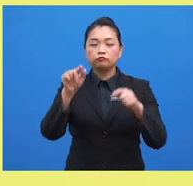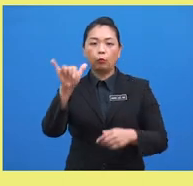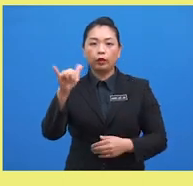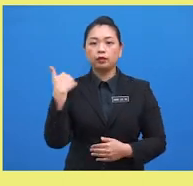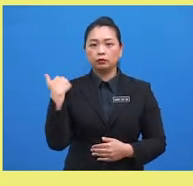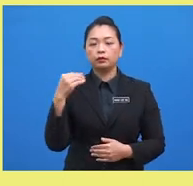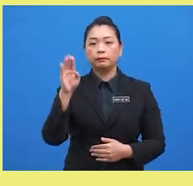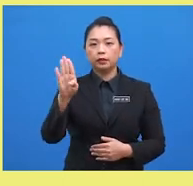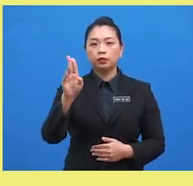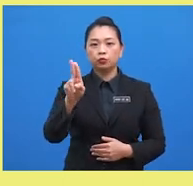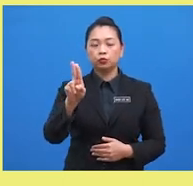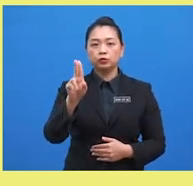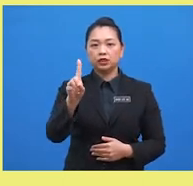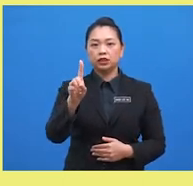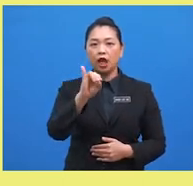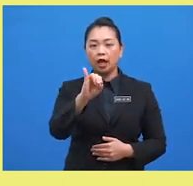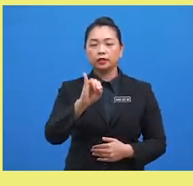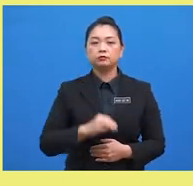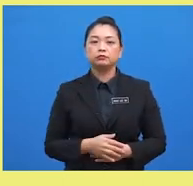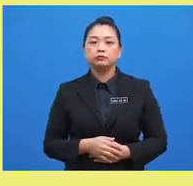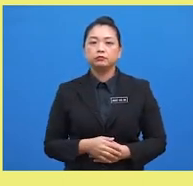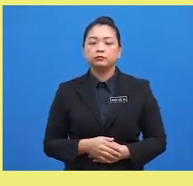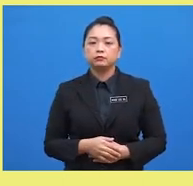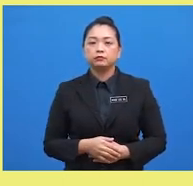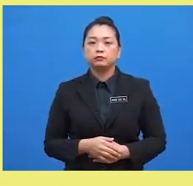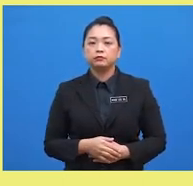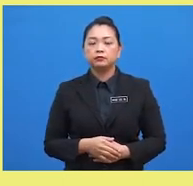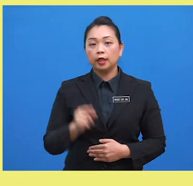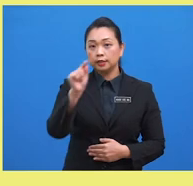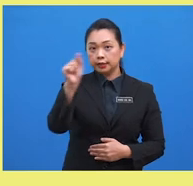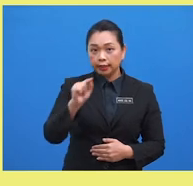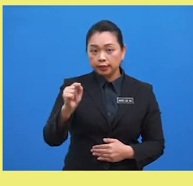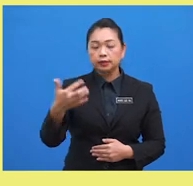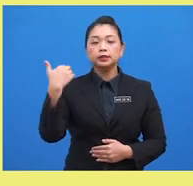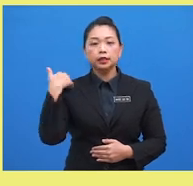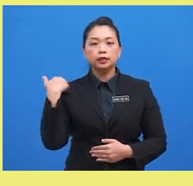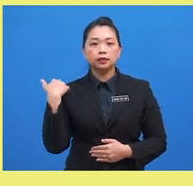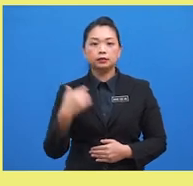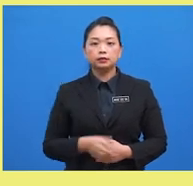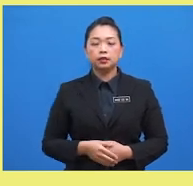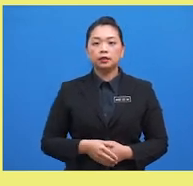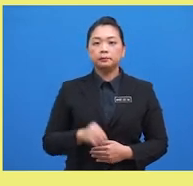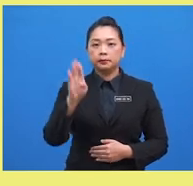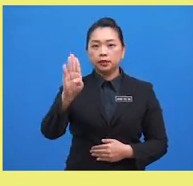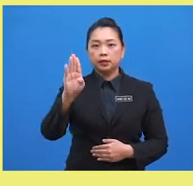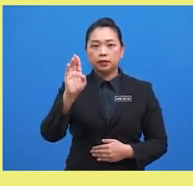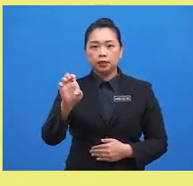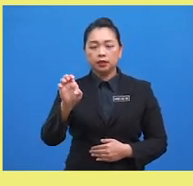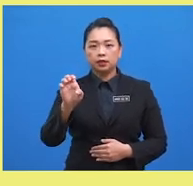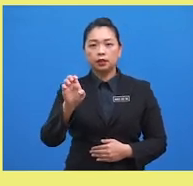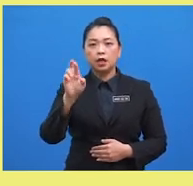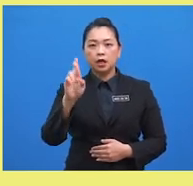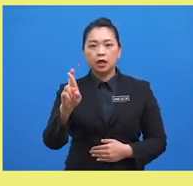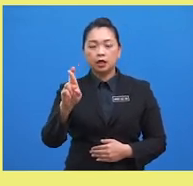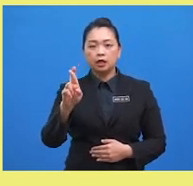B, U, D, I. Dan set Z ialah B,